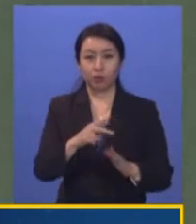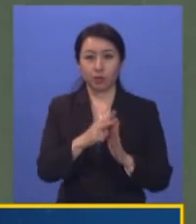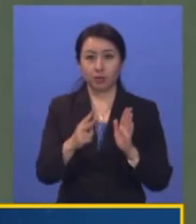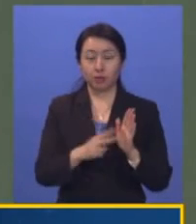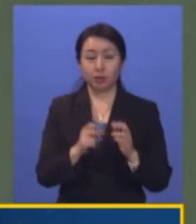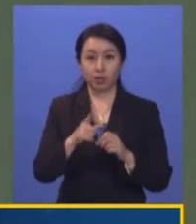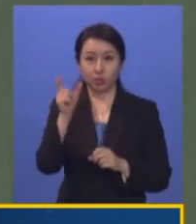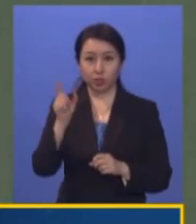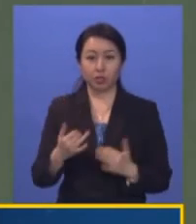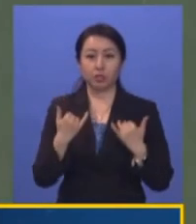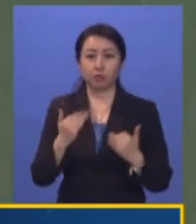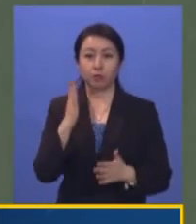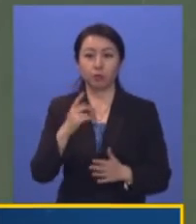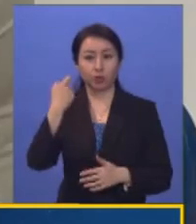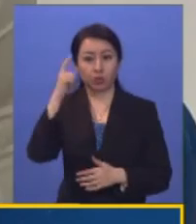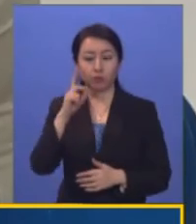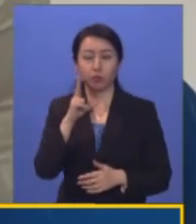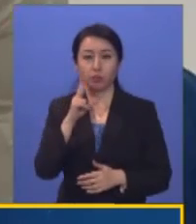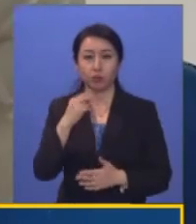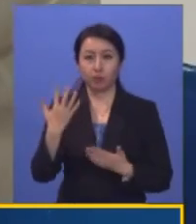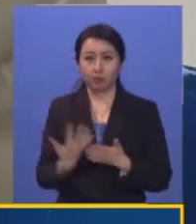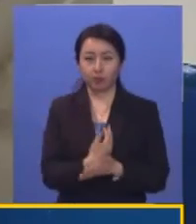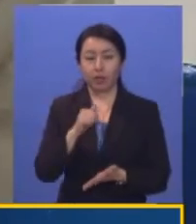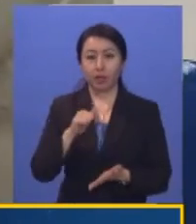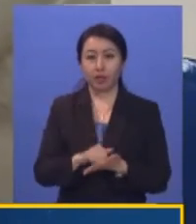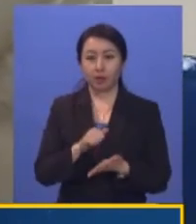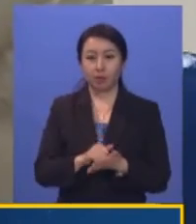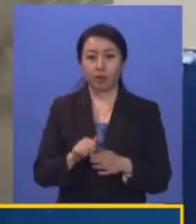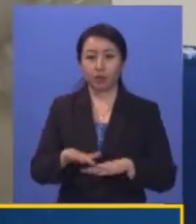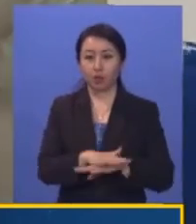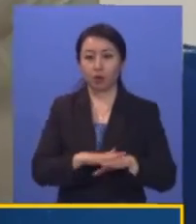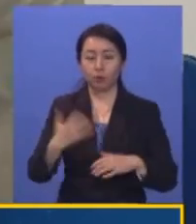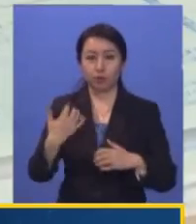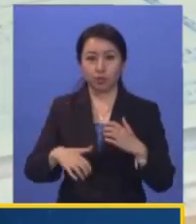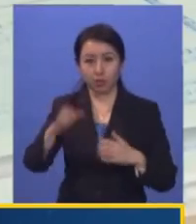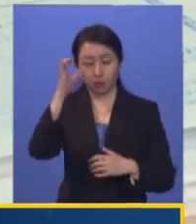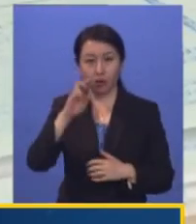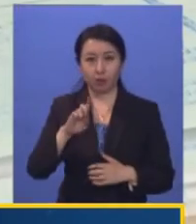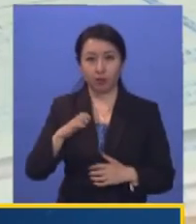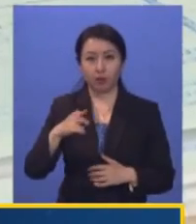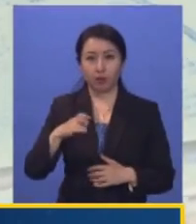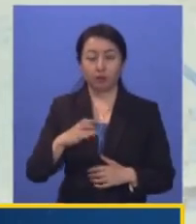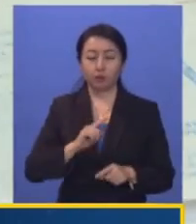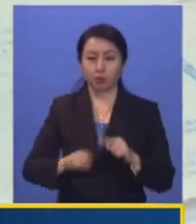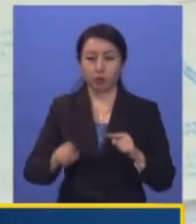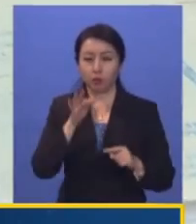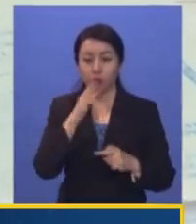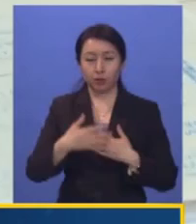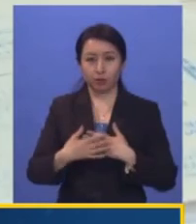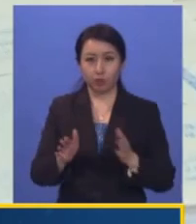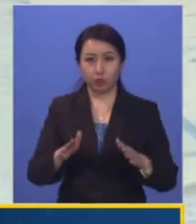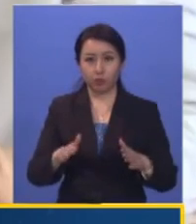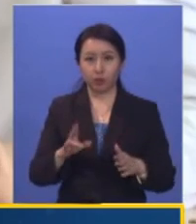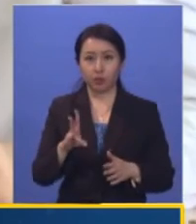сегодня будет известно количество обладателей аттестата об общем среднем образовании и знака Алтынбельге. А в скором времени выпускники сдадут единое